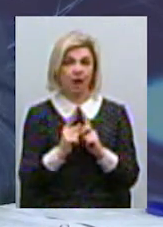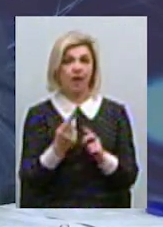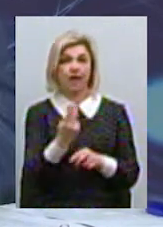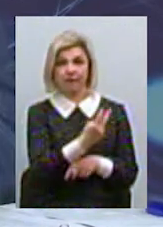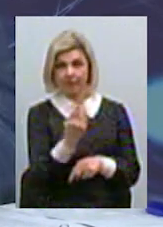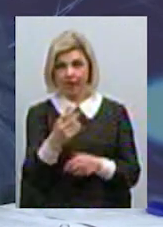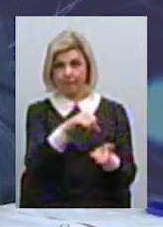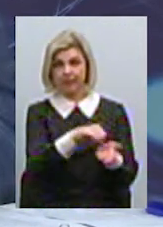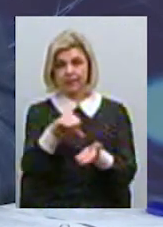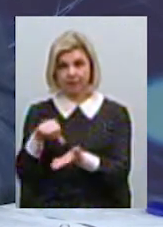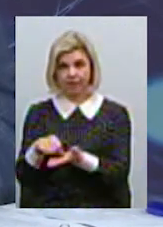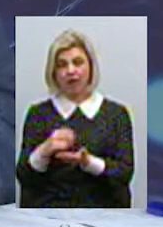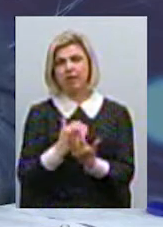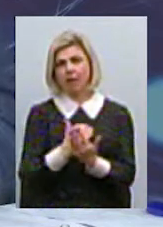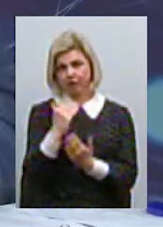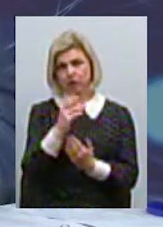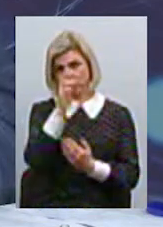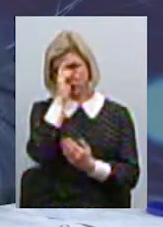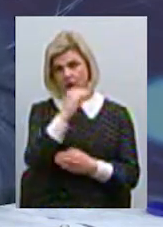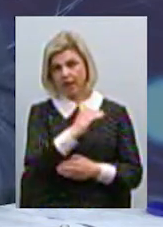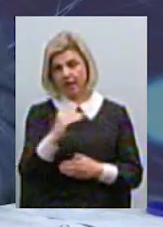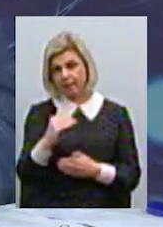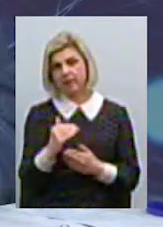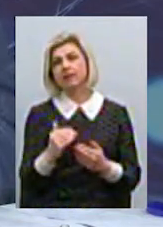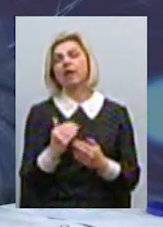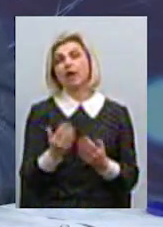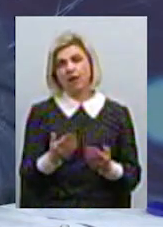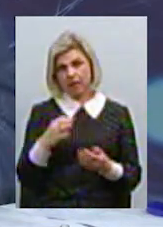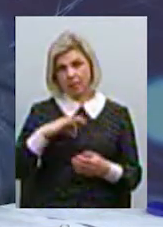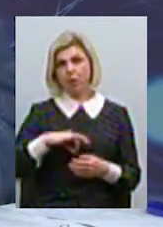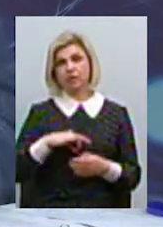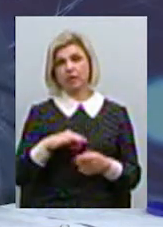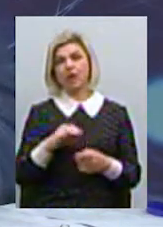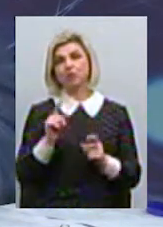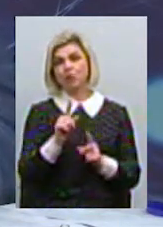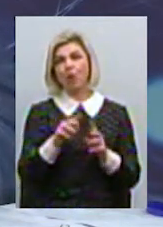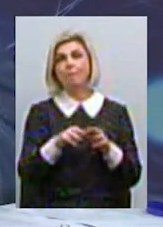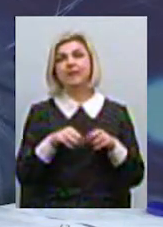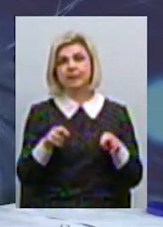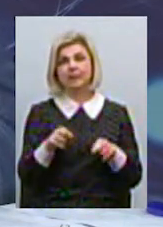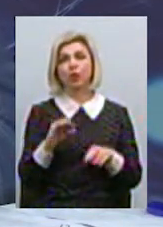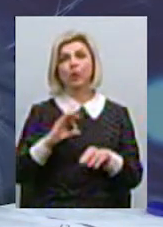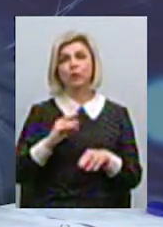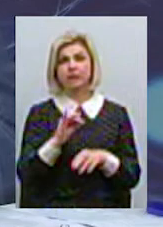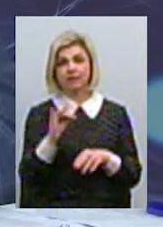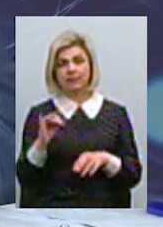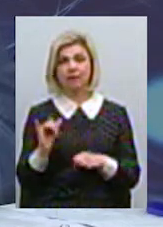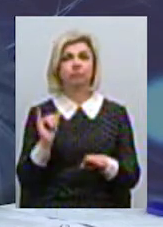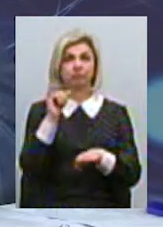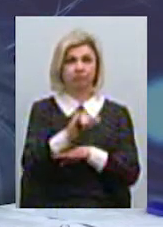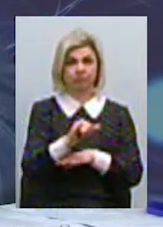представники районної ради на найвищий державний рівень підняли, скористуючись нагодою того, що міністр юстиції Павло Петренко був сам у Миколаєві,